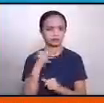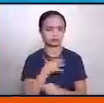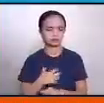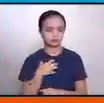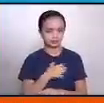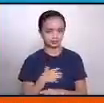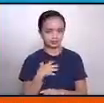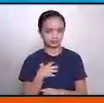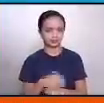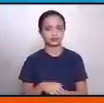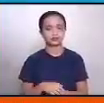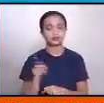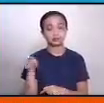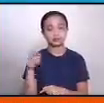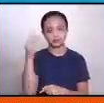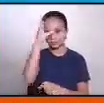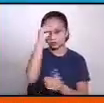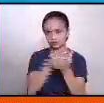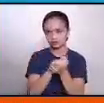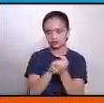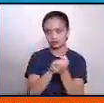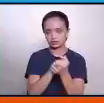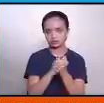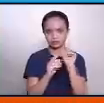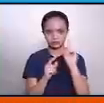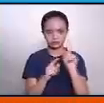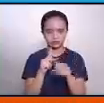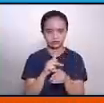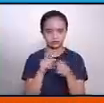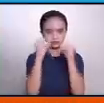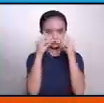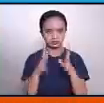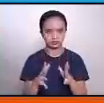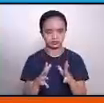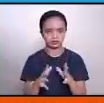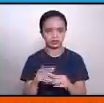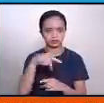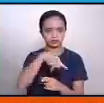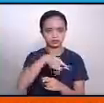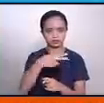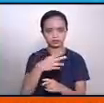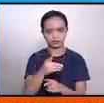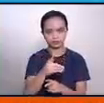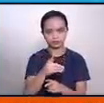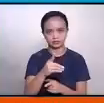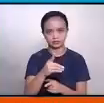inireklamo, si Mister, na isa pong professor, PhD.